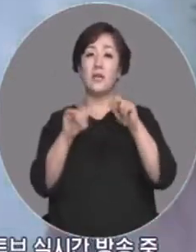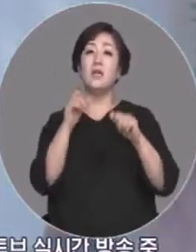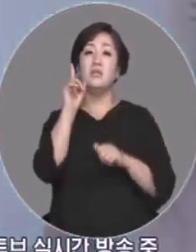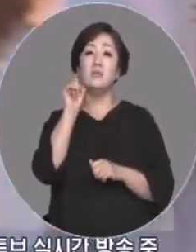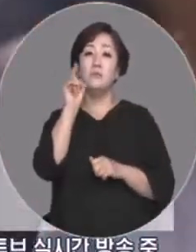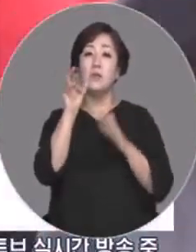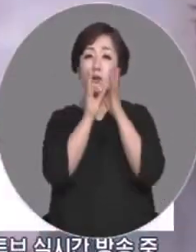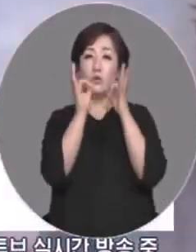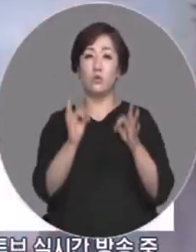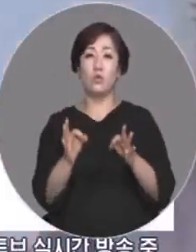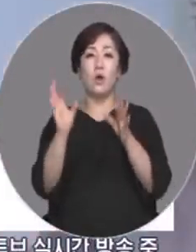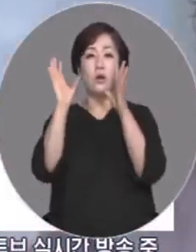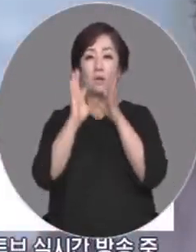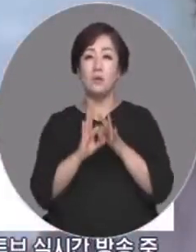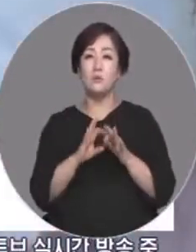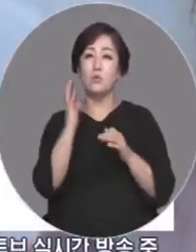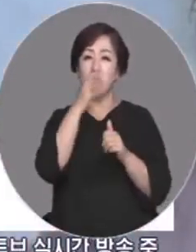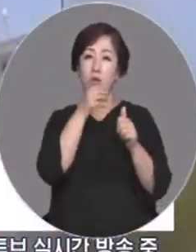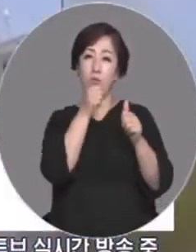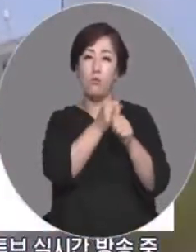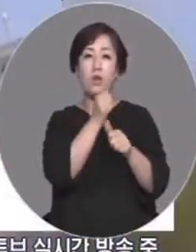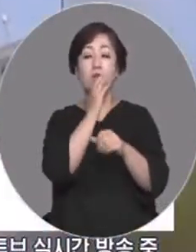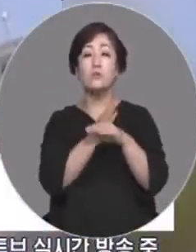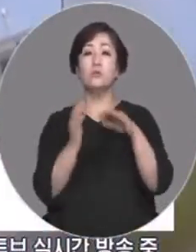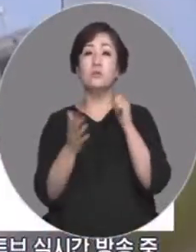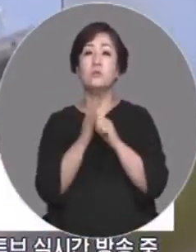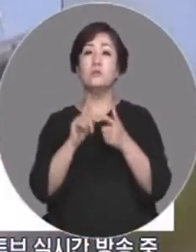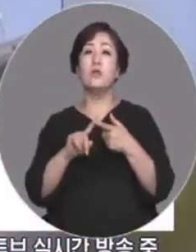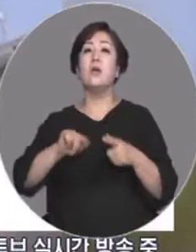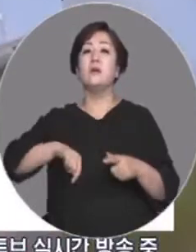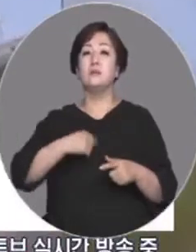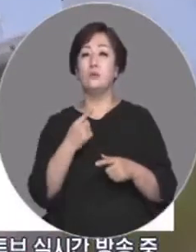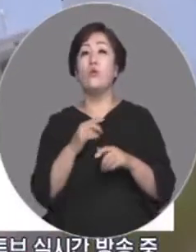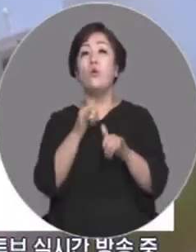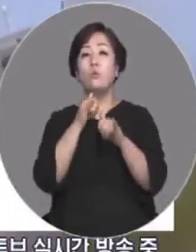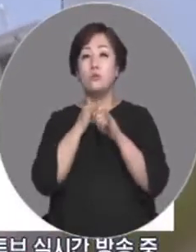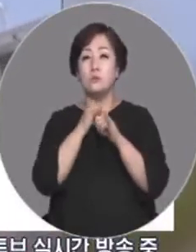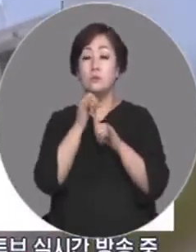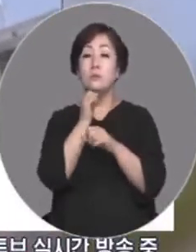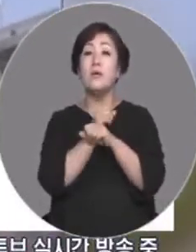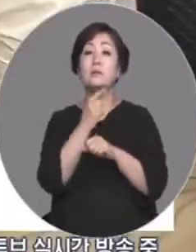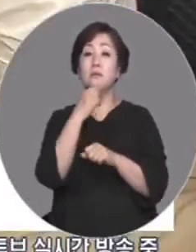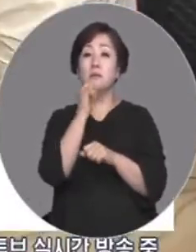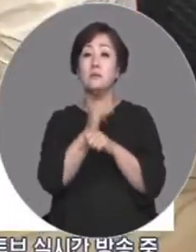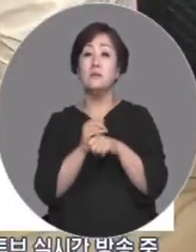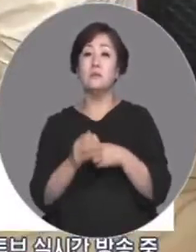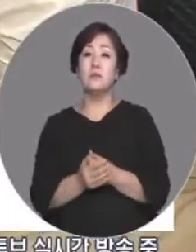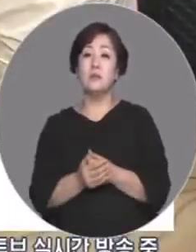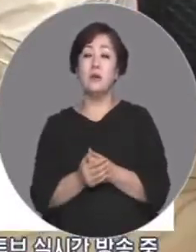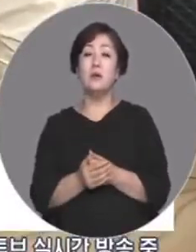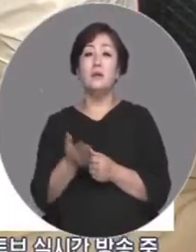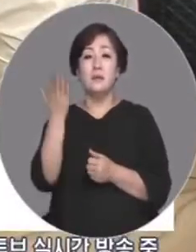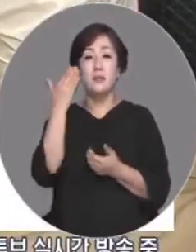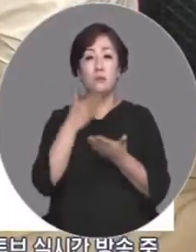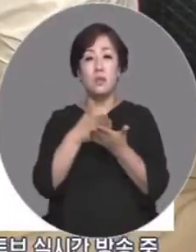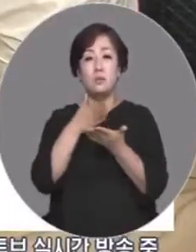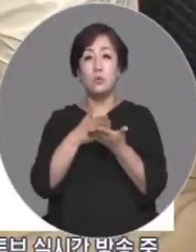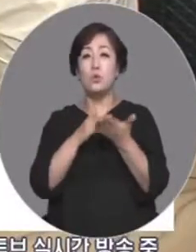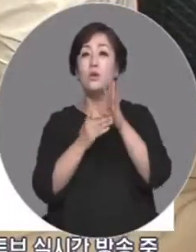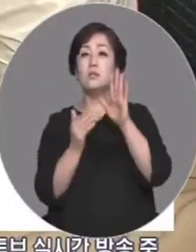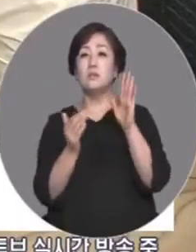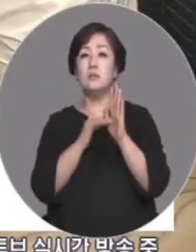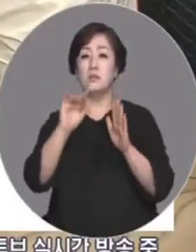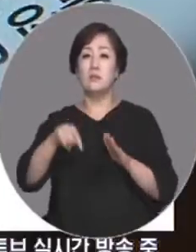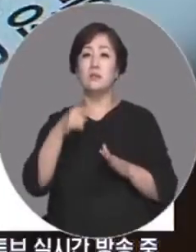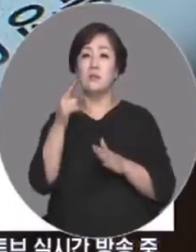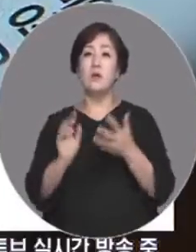11개월 동안 성폭행한 혐의로 경찰 조사가 시작되자 스스로 목숨을 끊었습니다. UBC 단독 보도로 이 사건이 수면